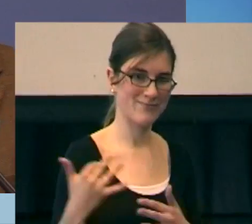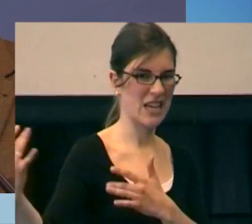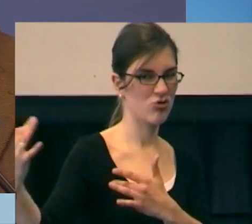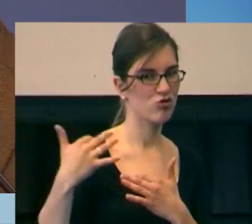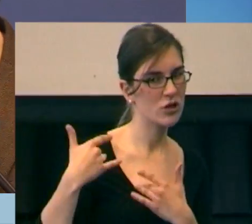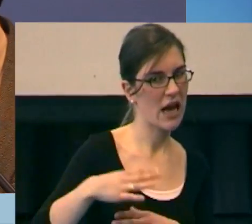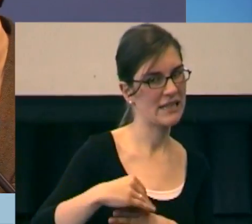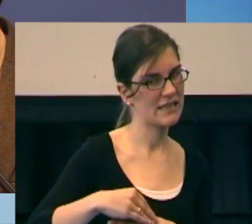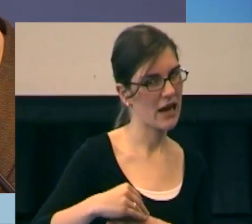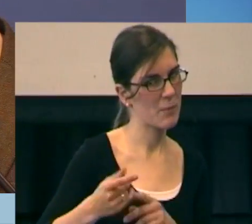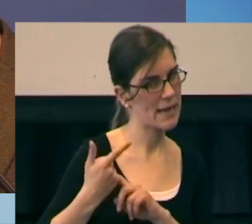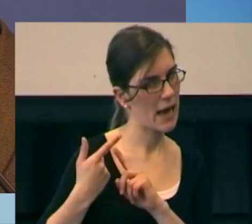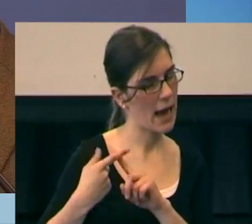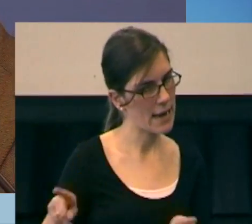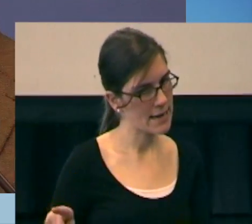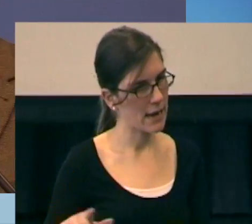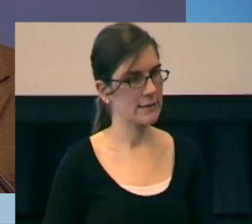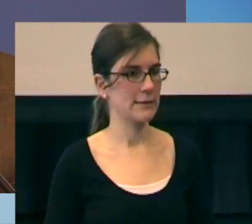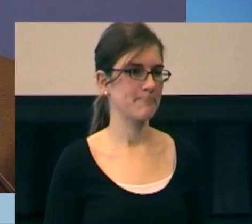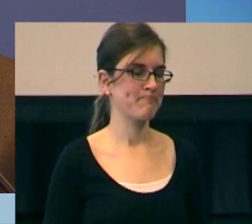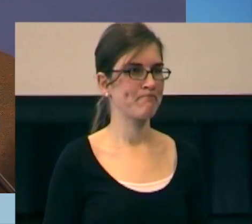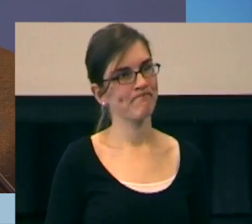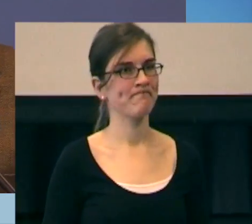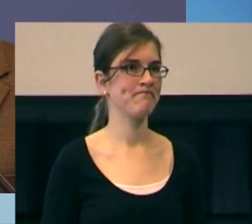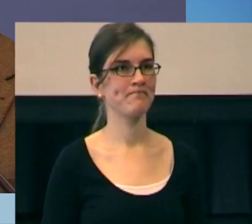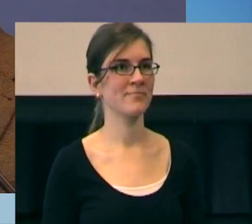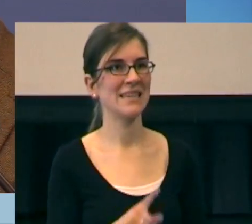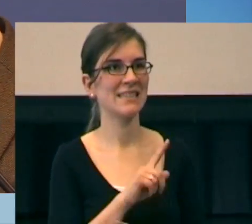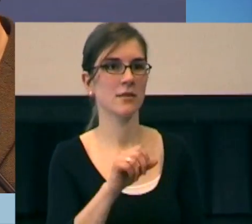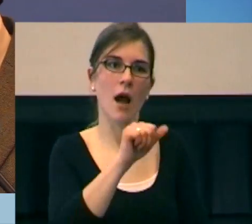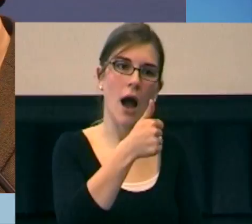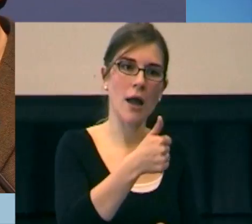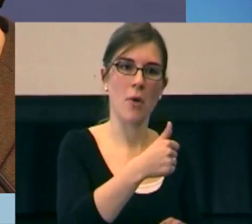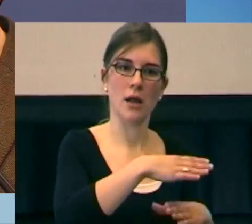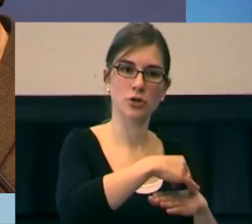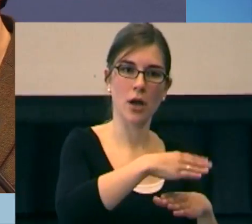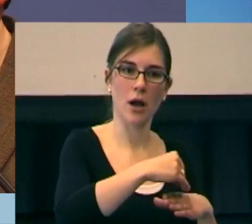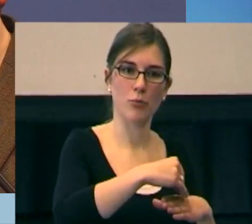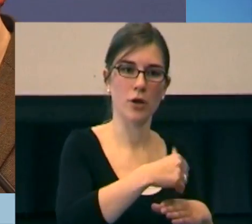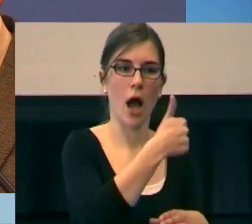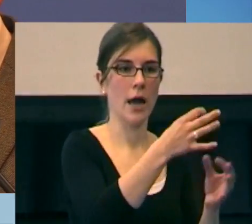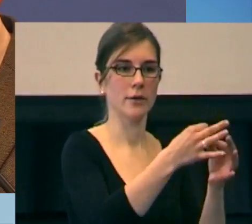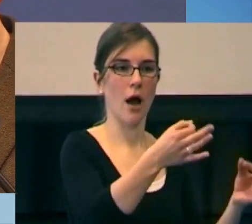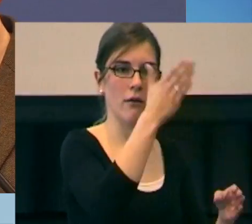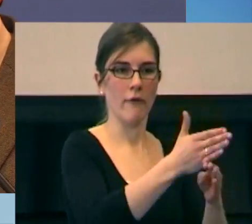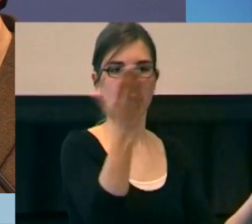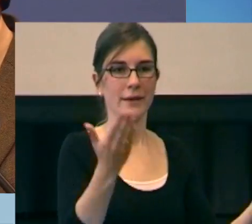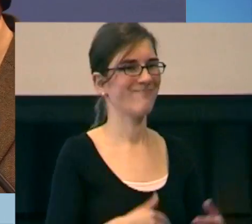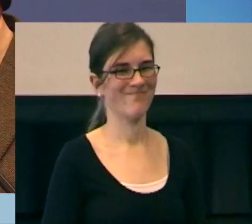Strahlentherapie, müssen Sie sich vorstellen, ist nicht eine Therapie, die einmal an einem Tag gemacht